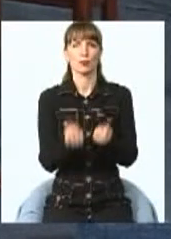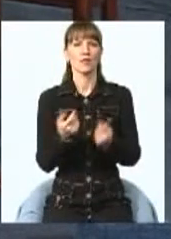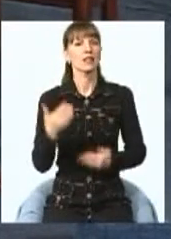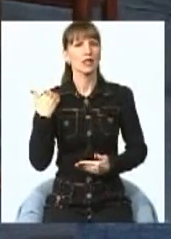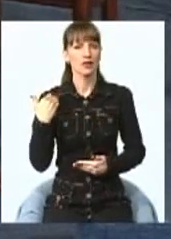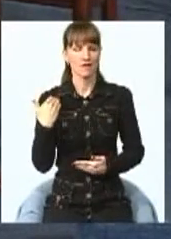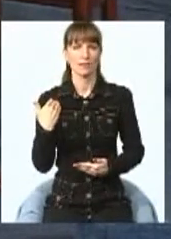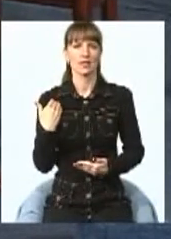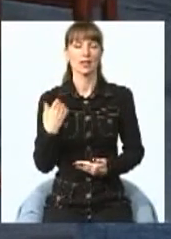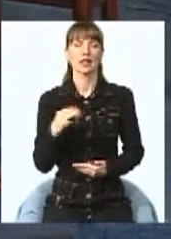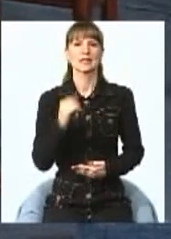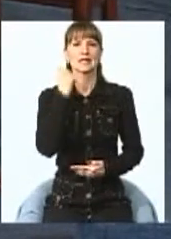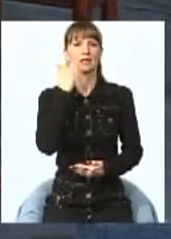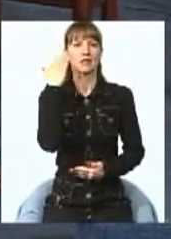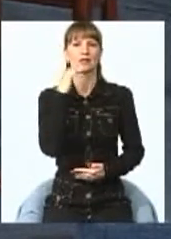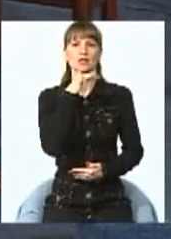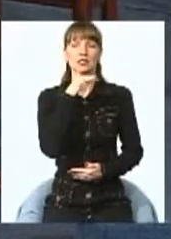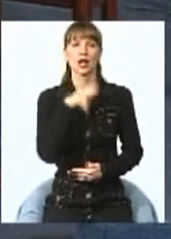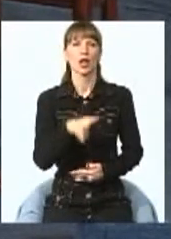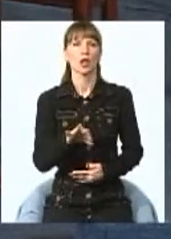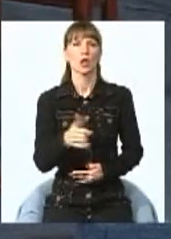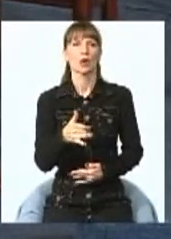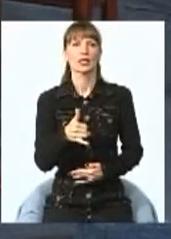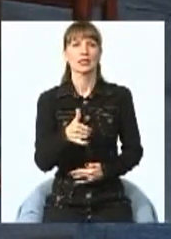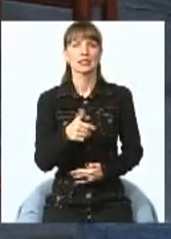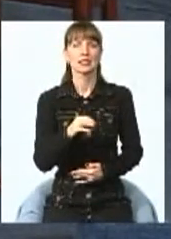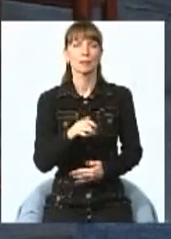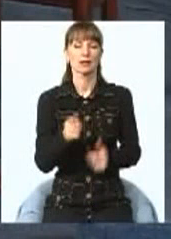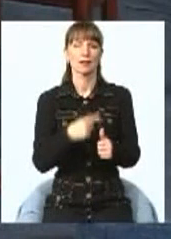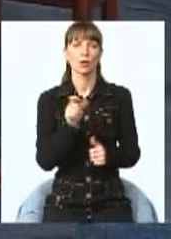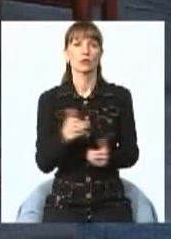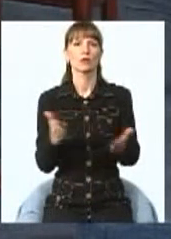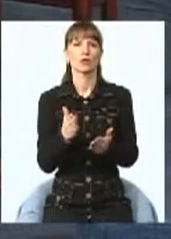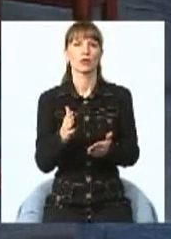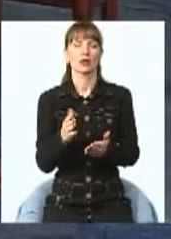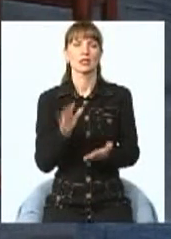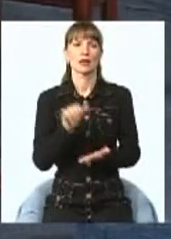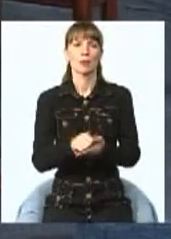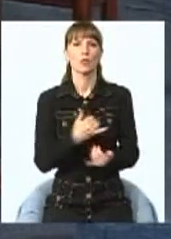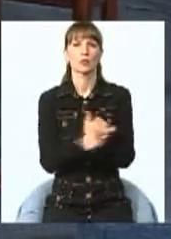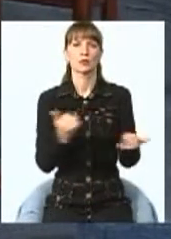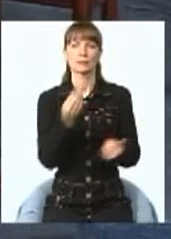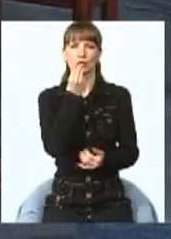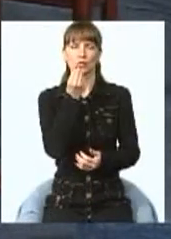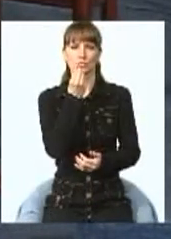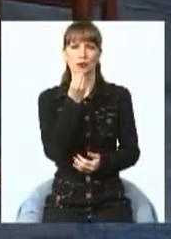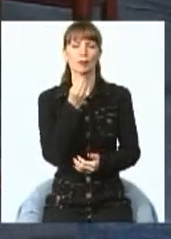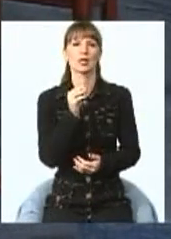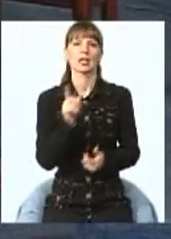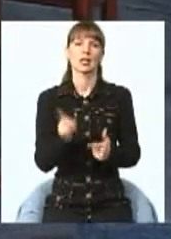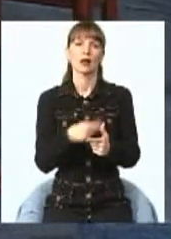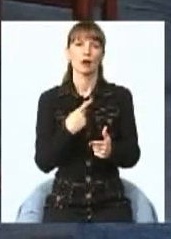І в стародавні часи, я знаю, логістами називали людей, котрі займалися забезпеченням продуктів харчування, або